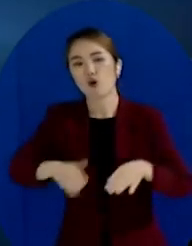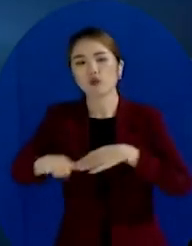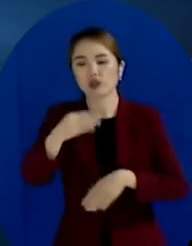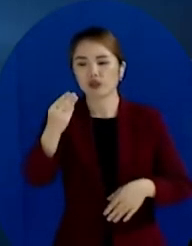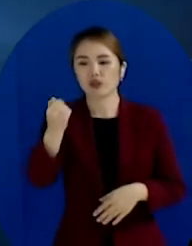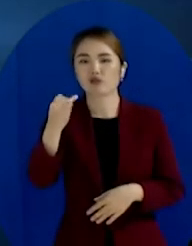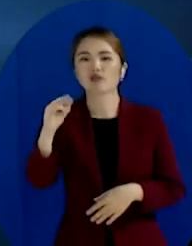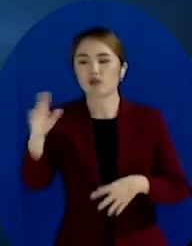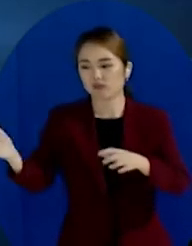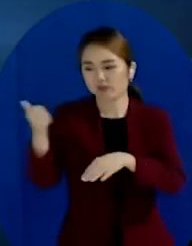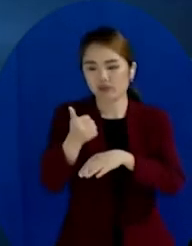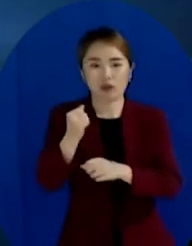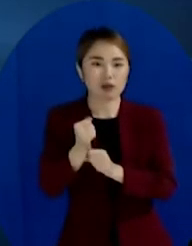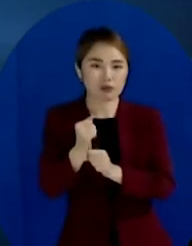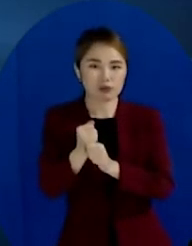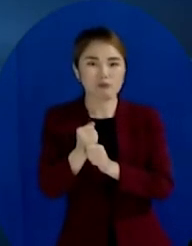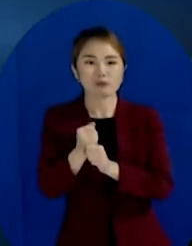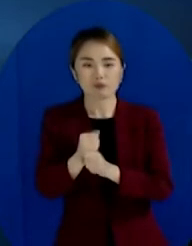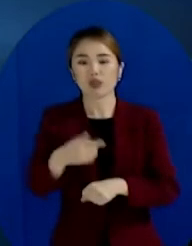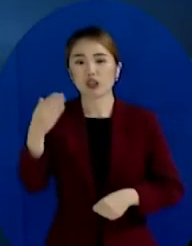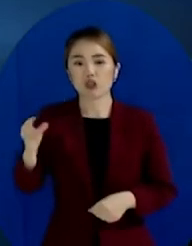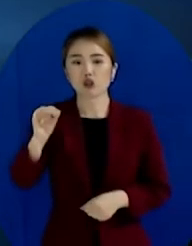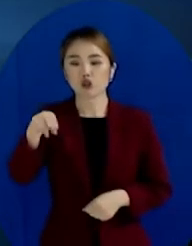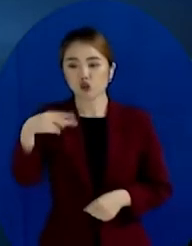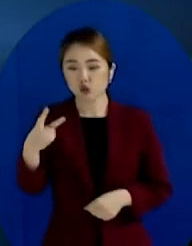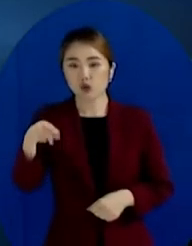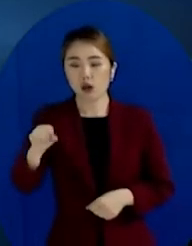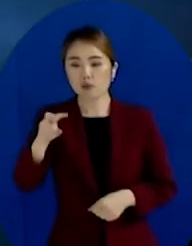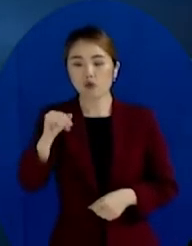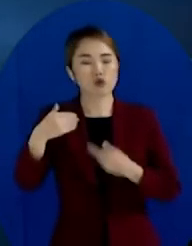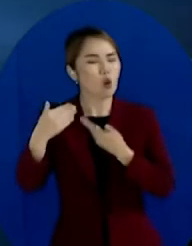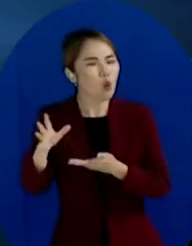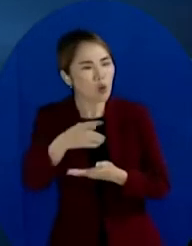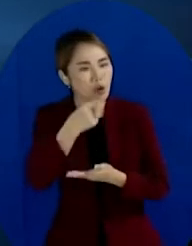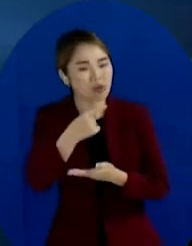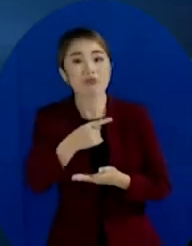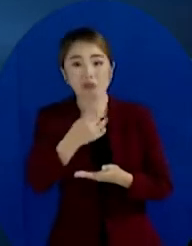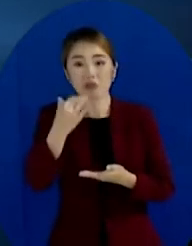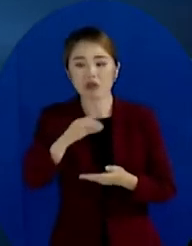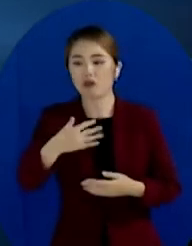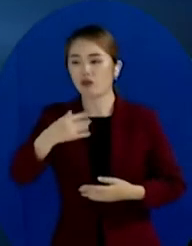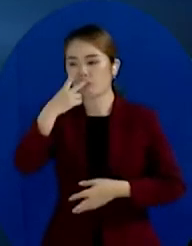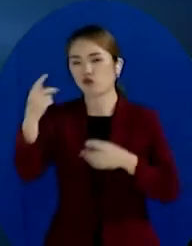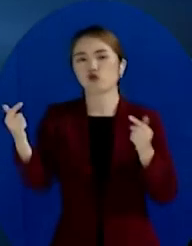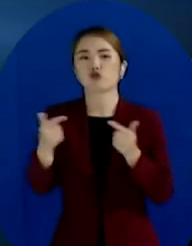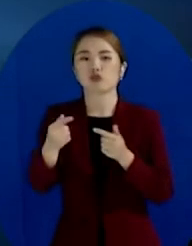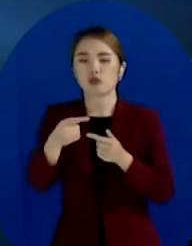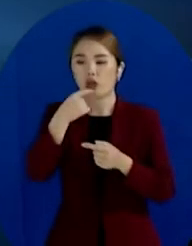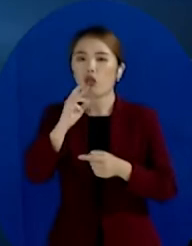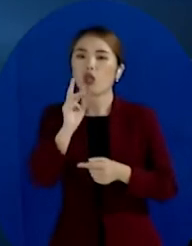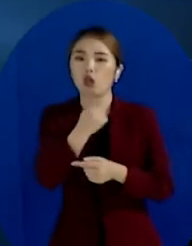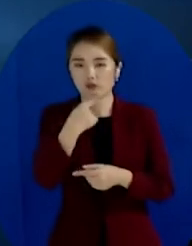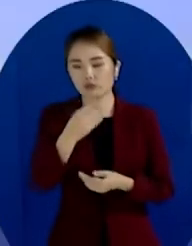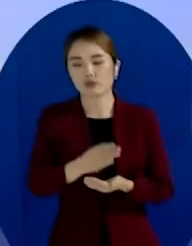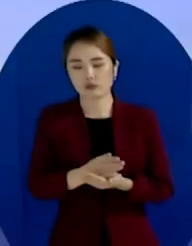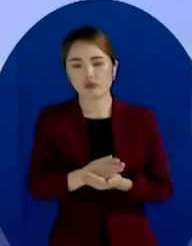сайдаар томилогдсон. Монгол Улсын ерөнхий сайд Хөрсгүйн жидүүчэнд албан тушаал өгөхгүй гэж хэлсэн амлалт амьдрал дээр зөрсний тод жишээ нь энэ